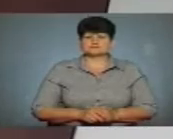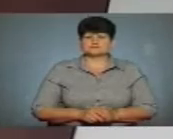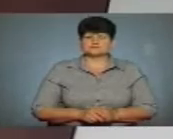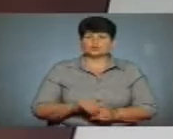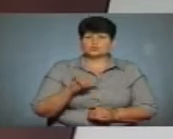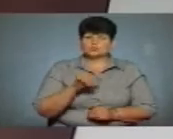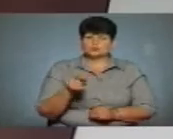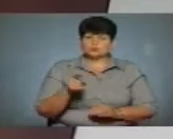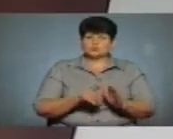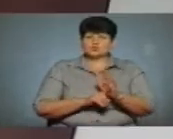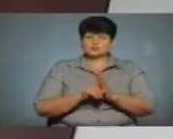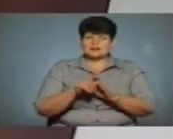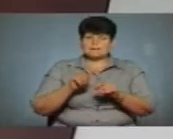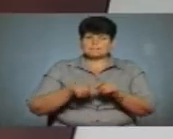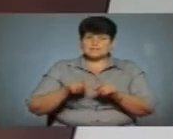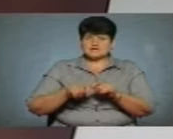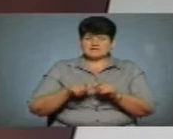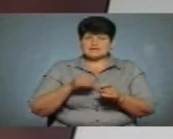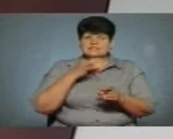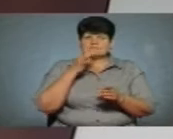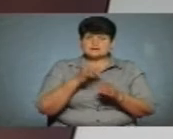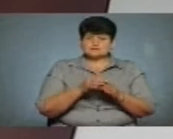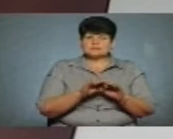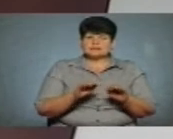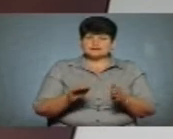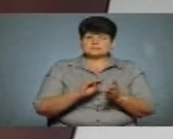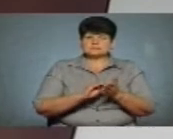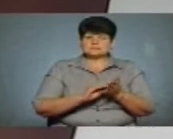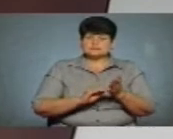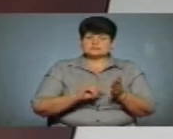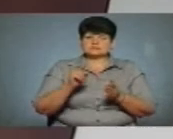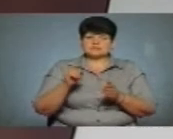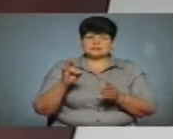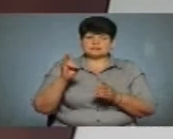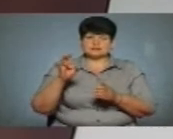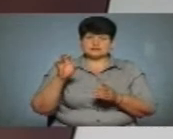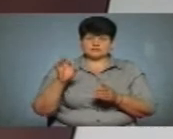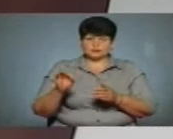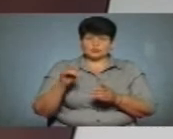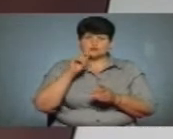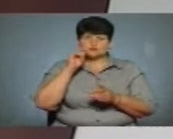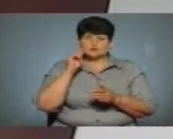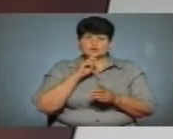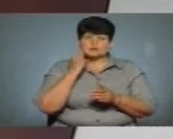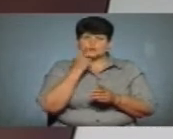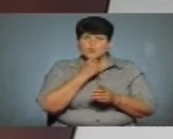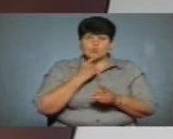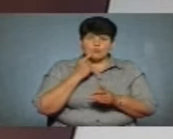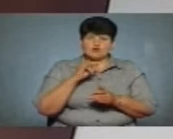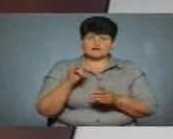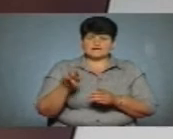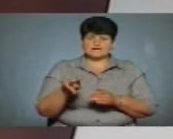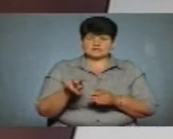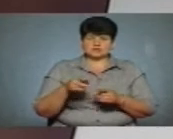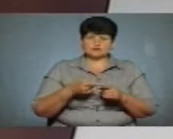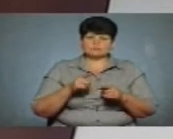У Тернополі розпочали перевіряти відповіді абітурієнтів, які складали зовнішнє незалежне оцінювання з української мови та літератури. Про